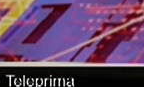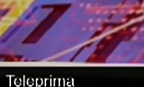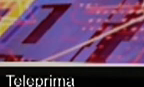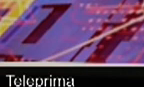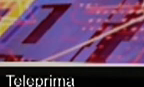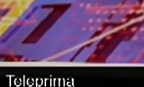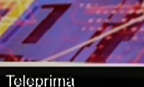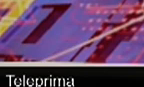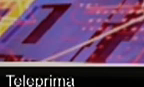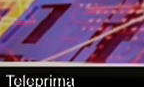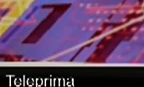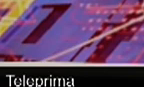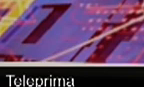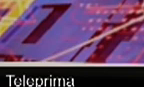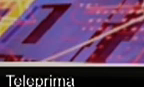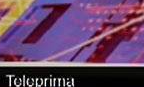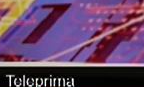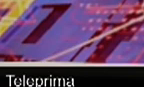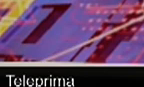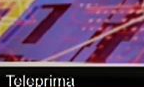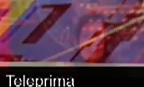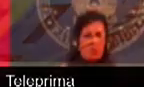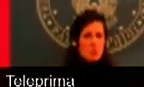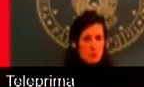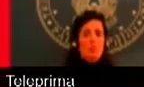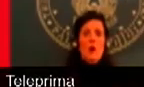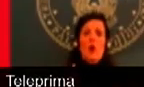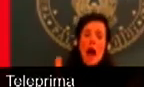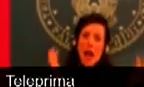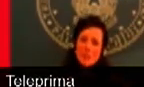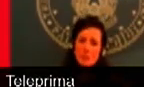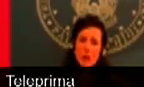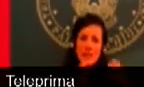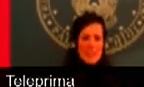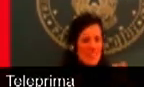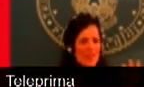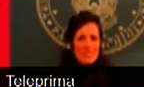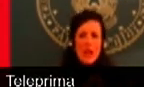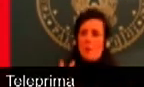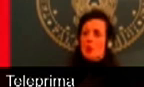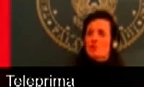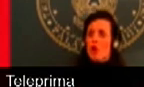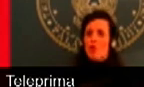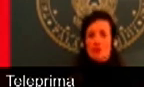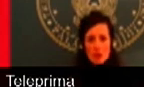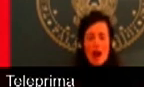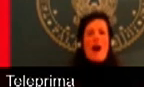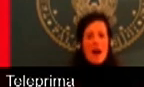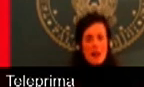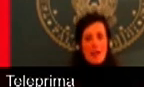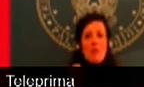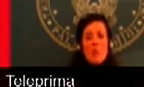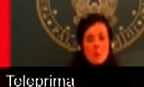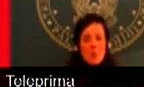Giuseppe Conte a Palazzo Madama. Tantissimi temi trattati dai vaccini fino alla questione della riapertura delle scuole. Lo stato di emergenza per il